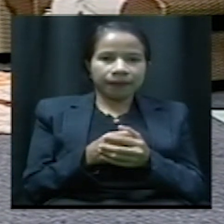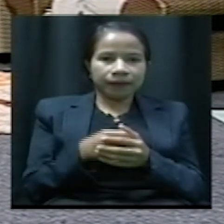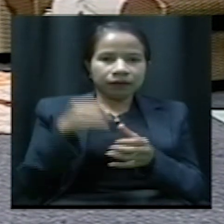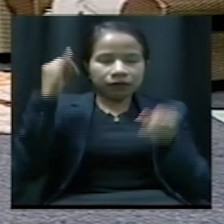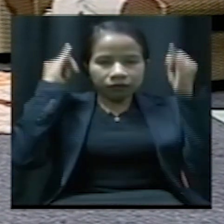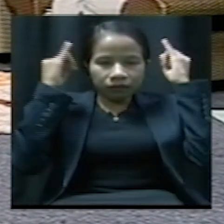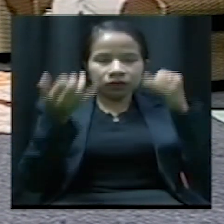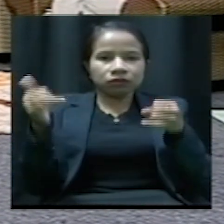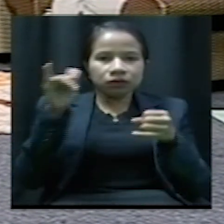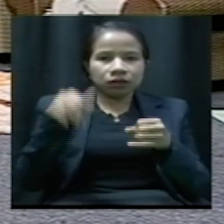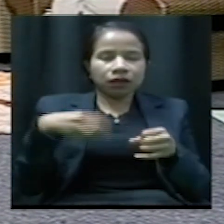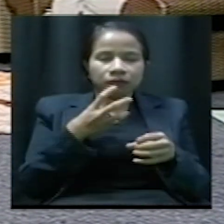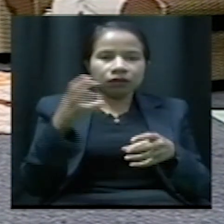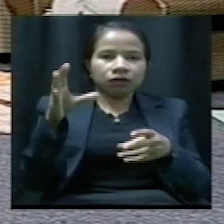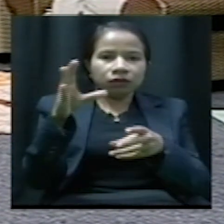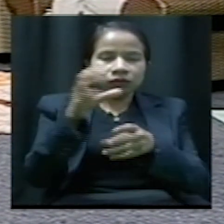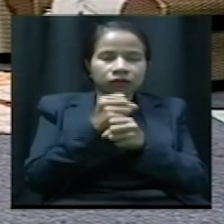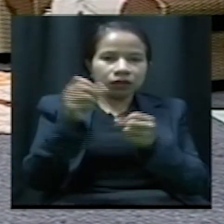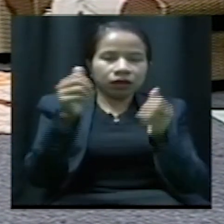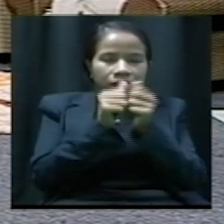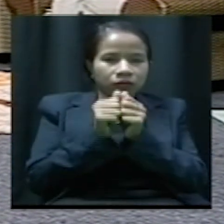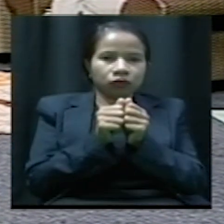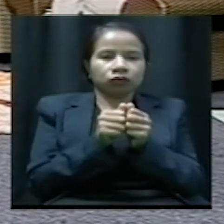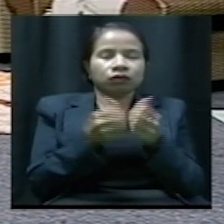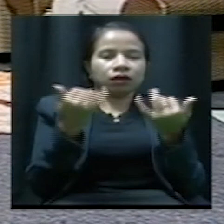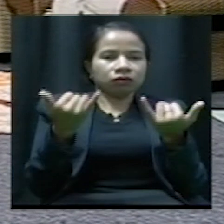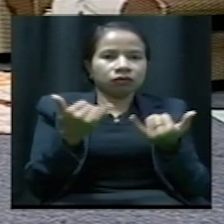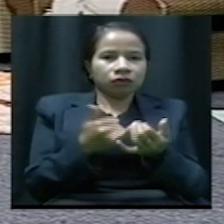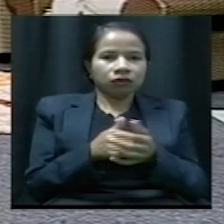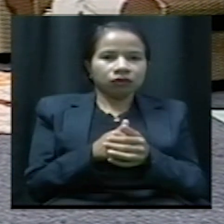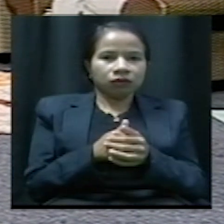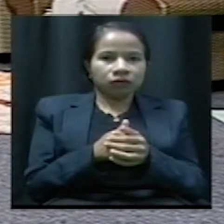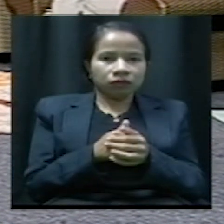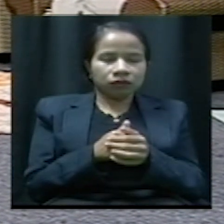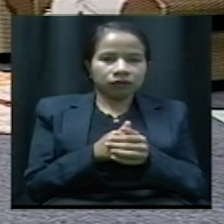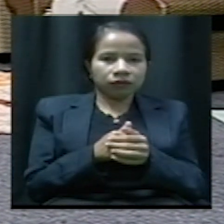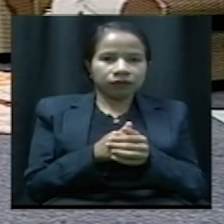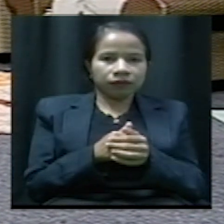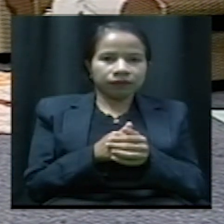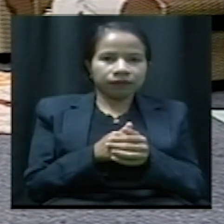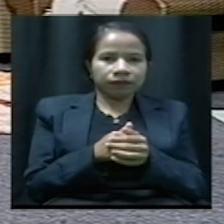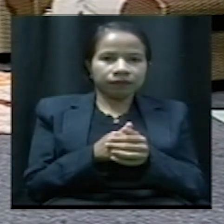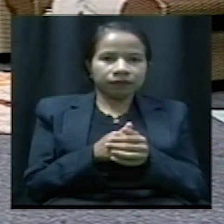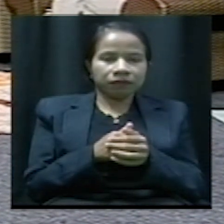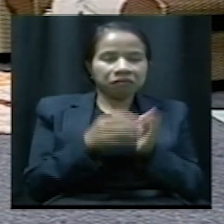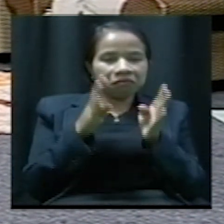informasan sirane kami collect hamutuk no agora ya faze ya first finding agora saya